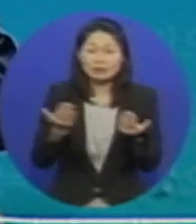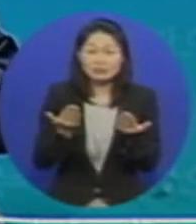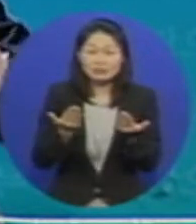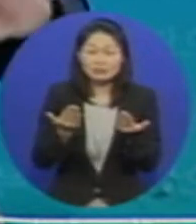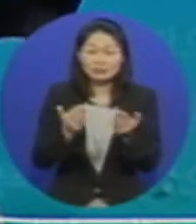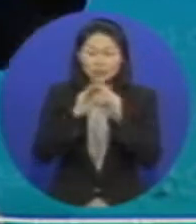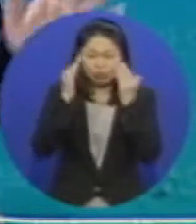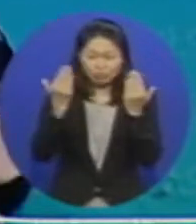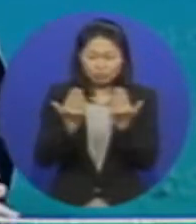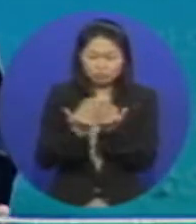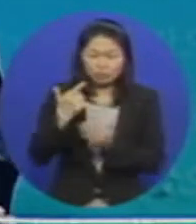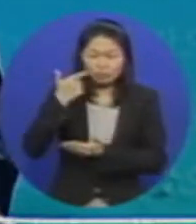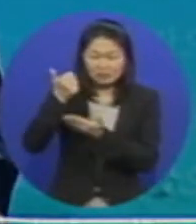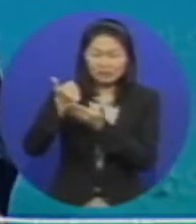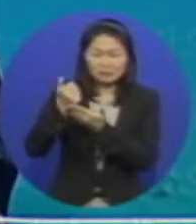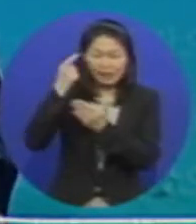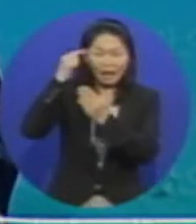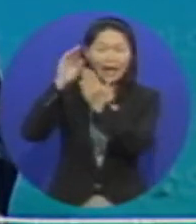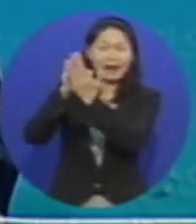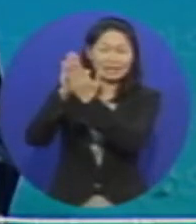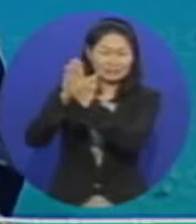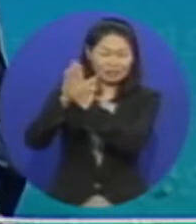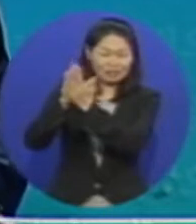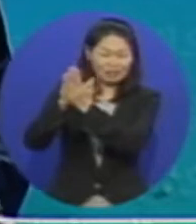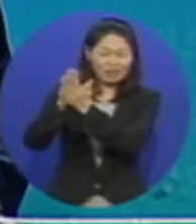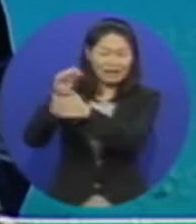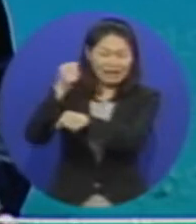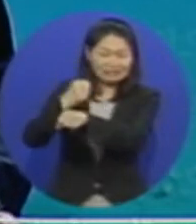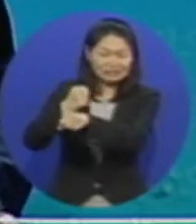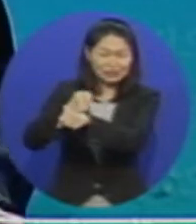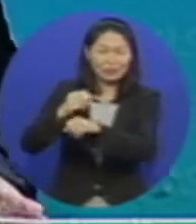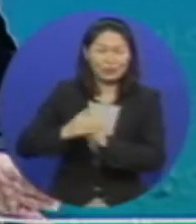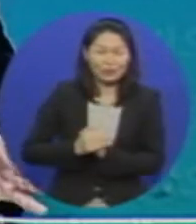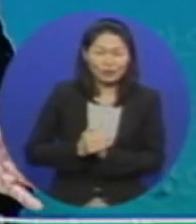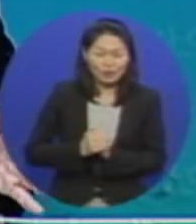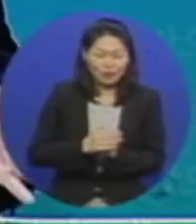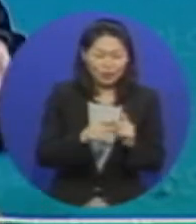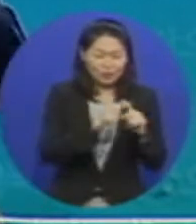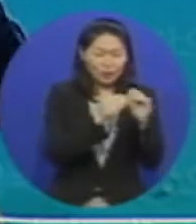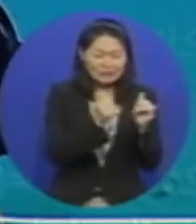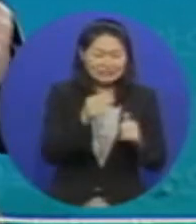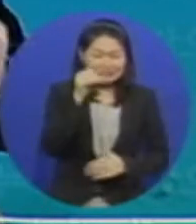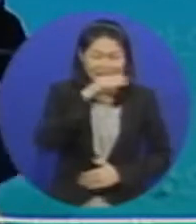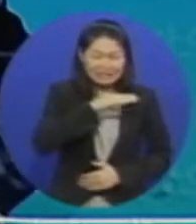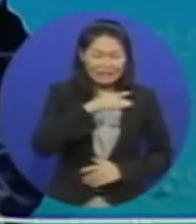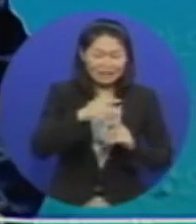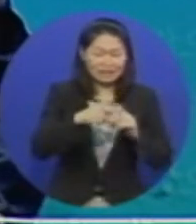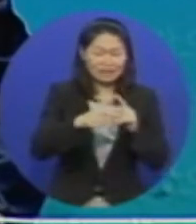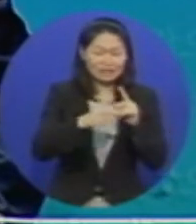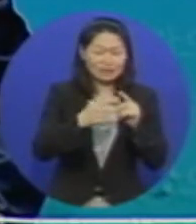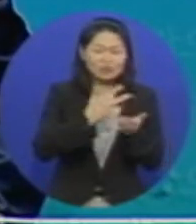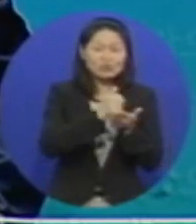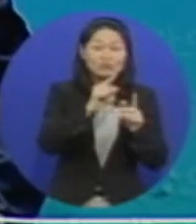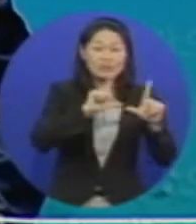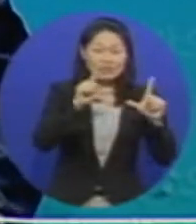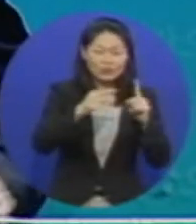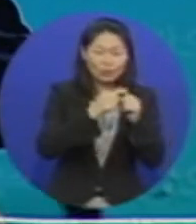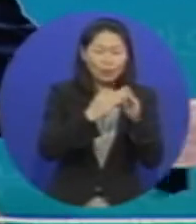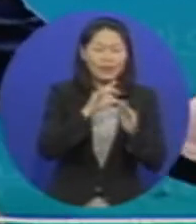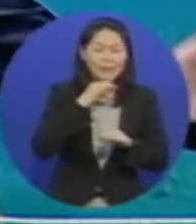다 목사님들이 알아서 해주시고 그저 목회 드 교인들은 주일이 교회만 왔다 갔다 가 하면 되도록